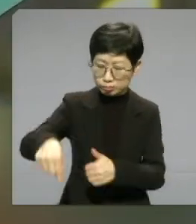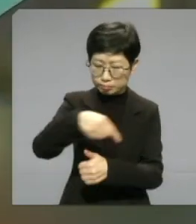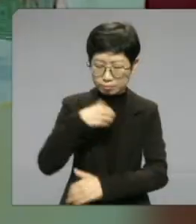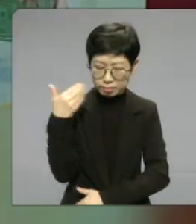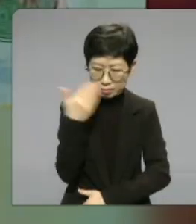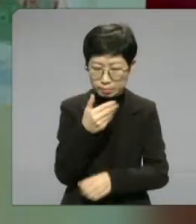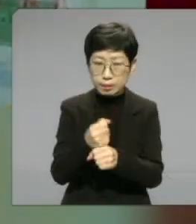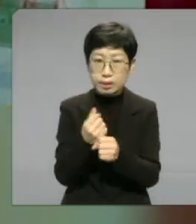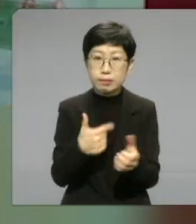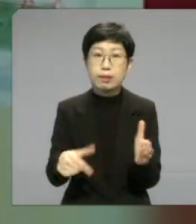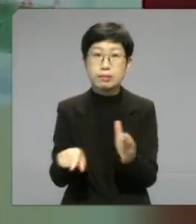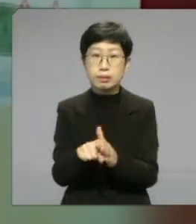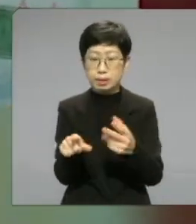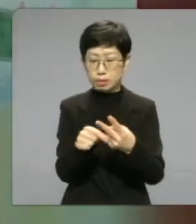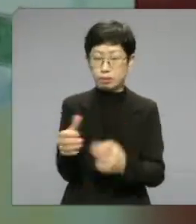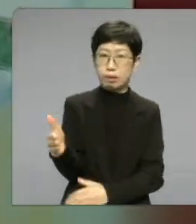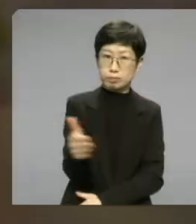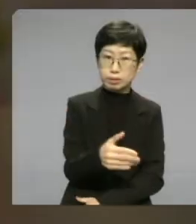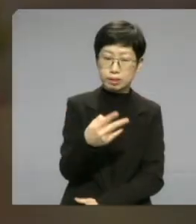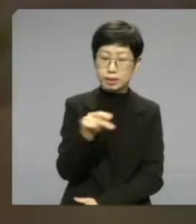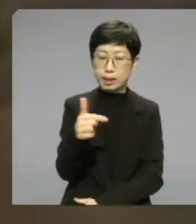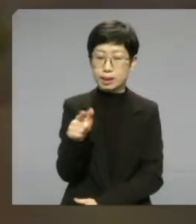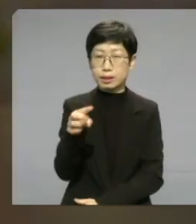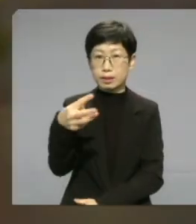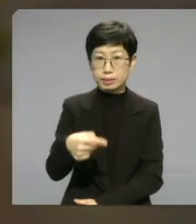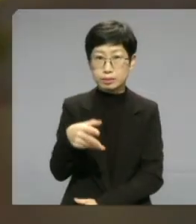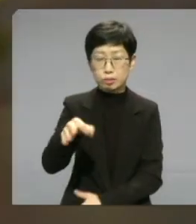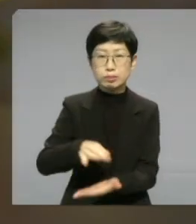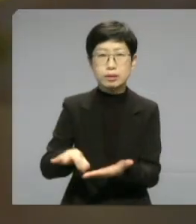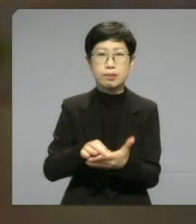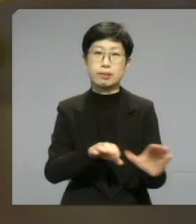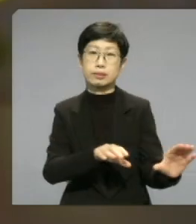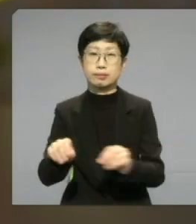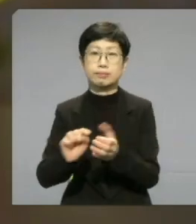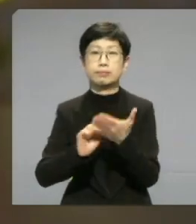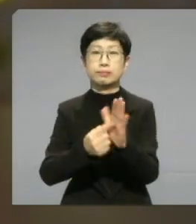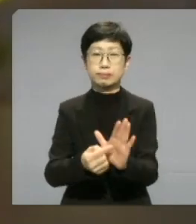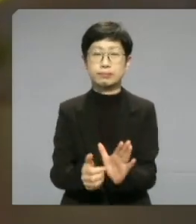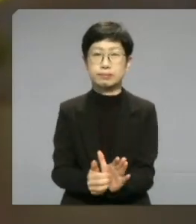위해 이달부터 디나르화 사용을 금지하겠다고 발표했습니다.